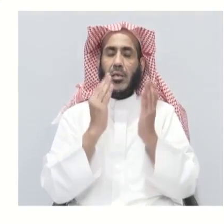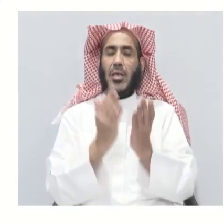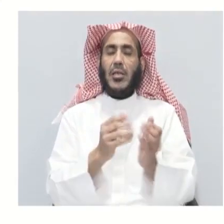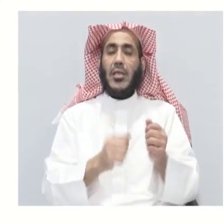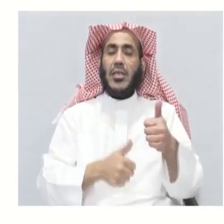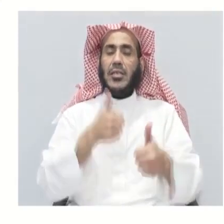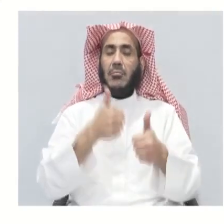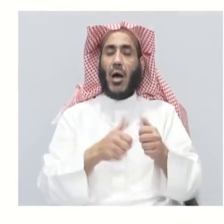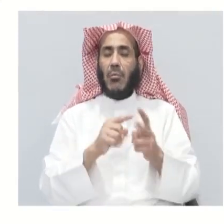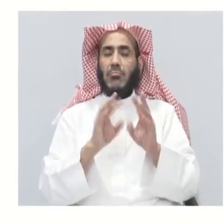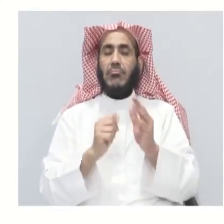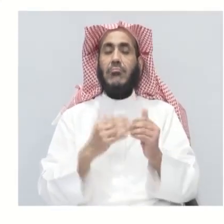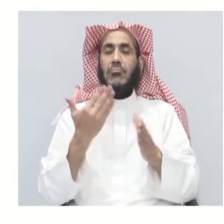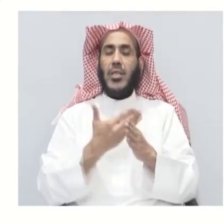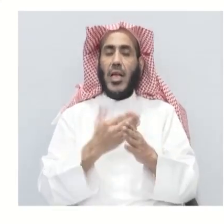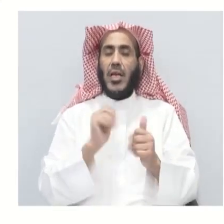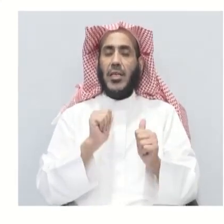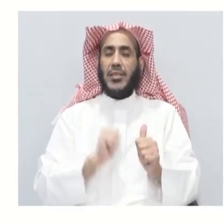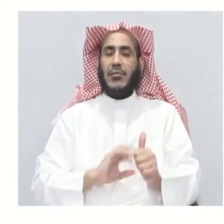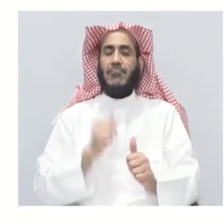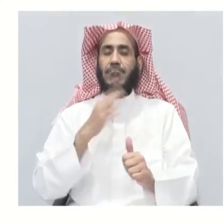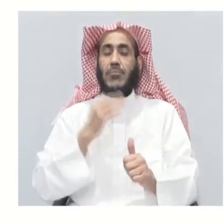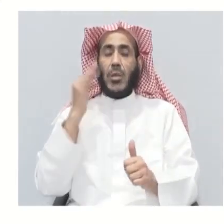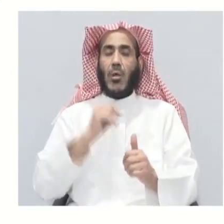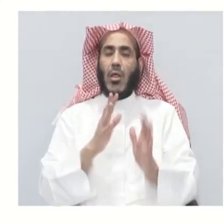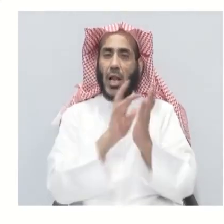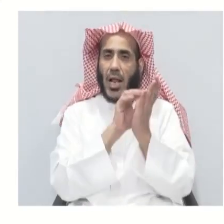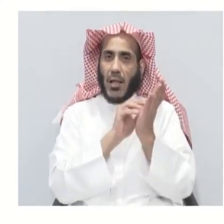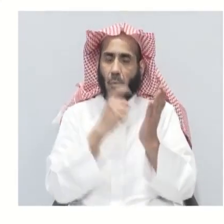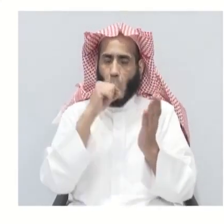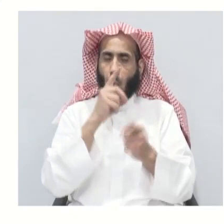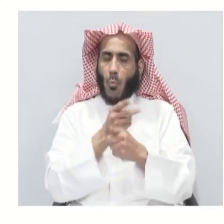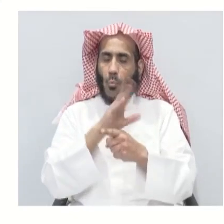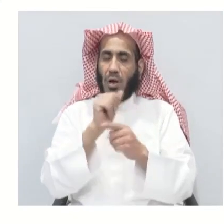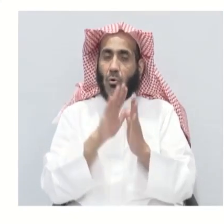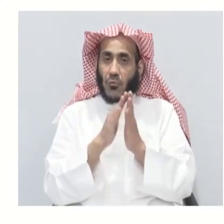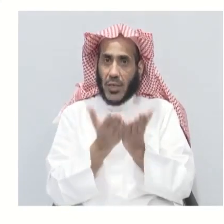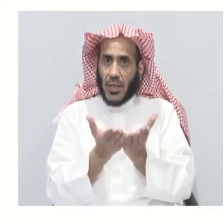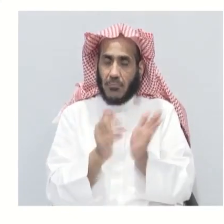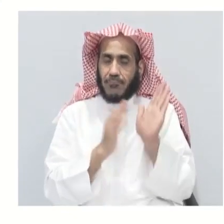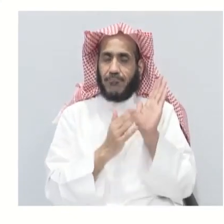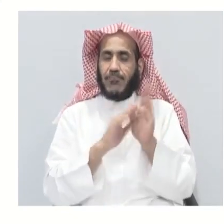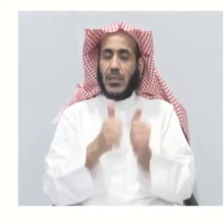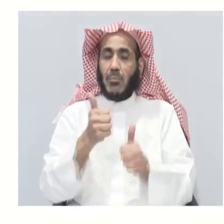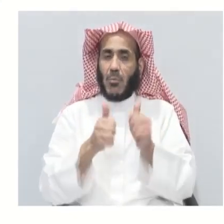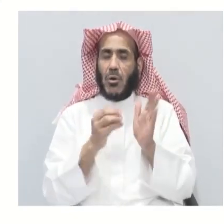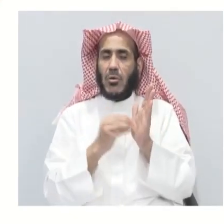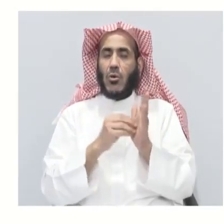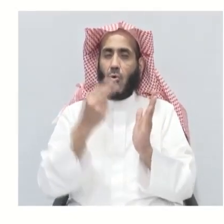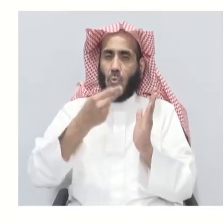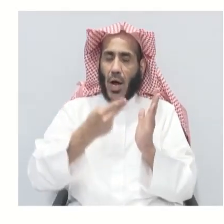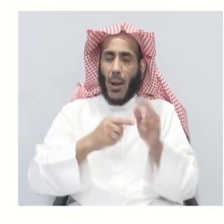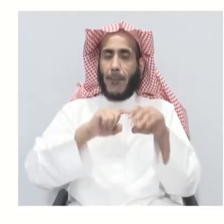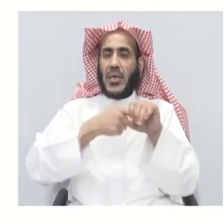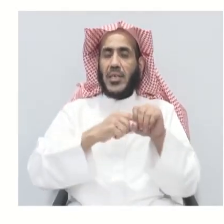المقنن لذلك عزيزي الطالب والطالبه احضر التك الحاسبه الان افتح الكتاب معي الاختبار المقنن وقلمك